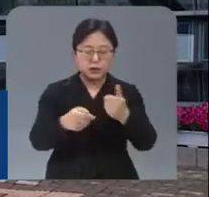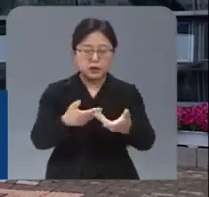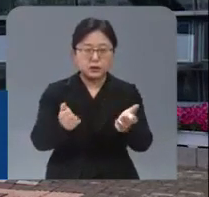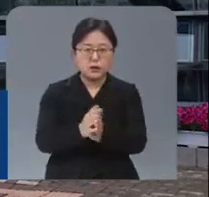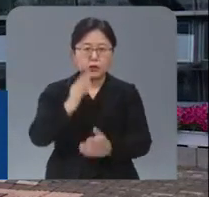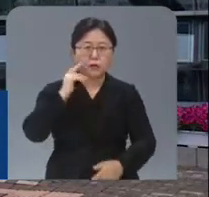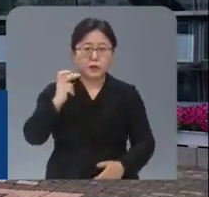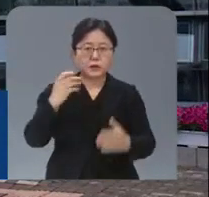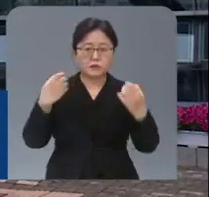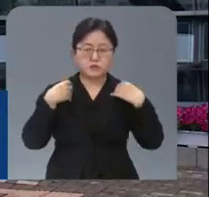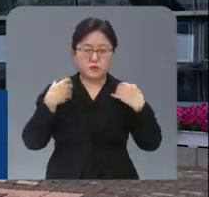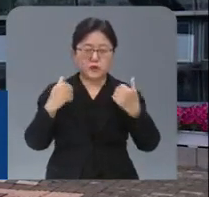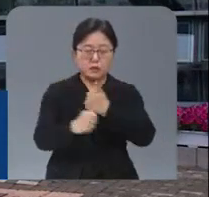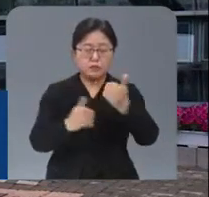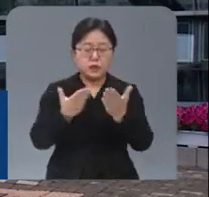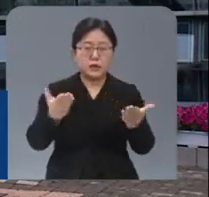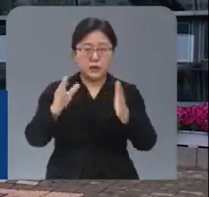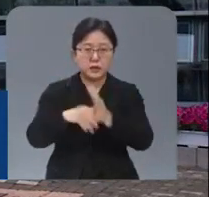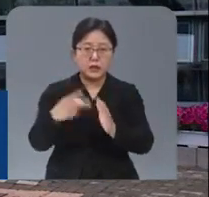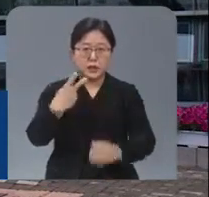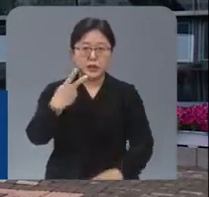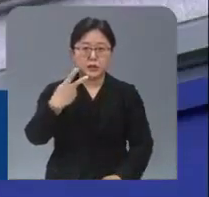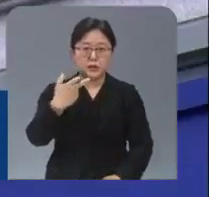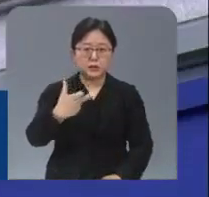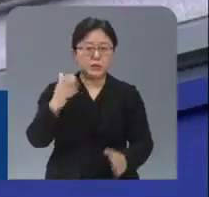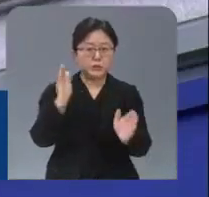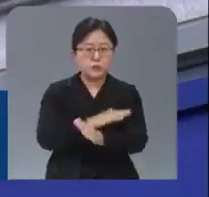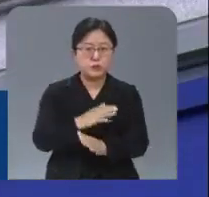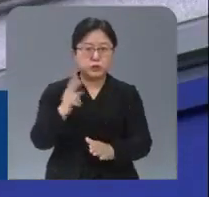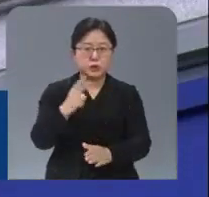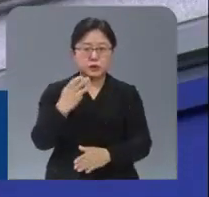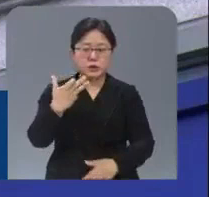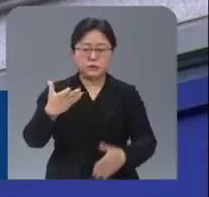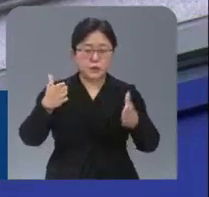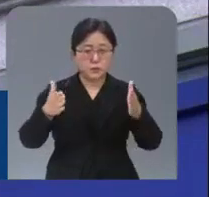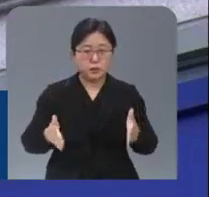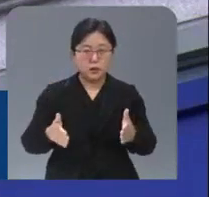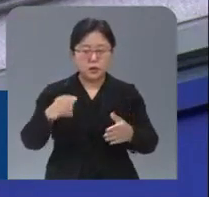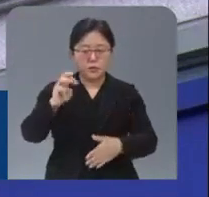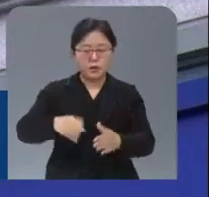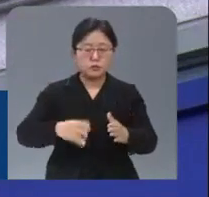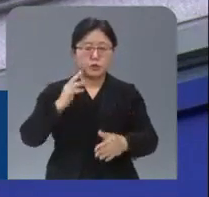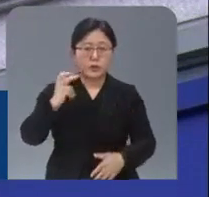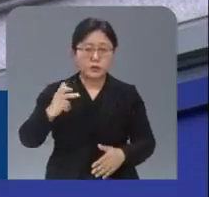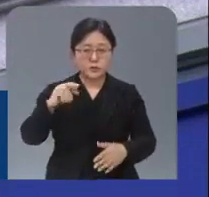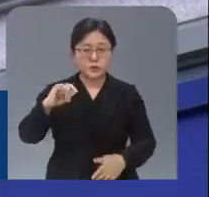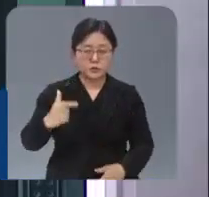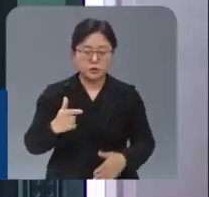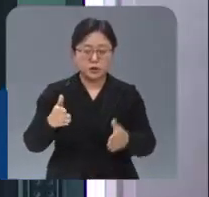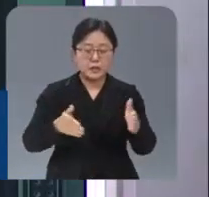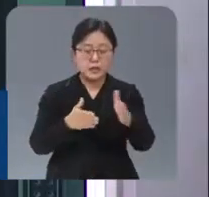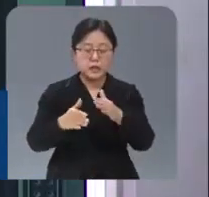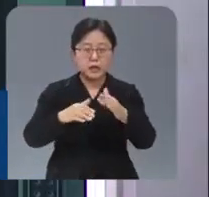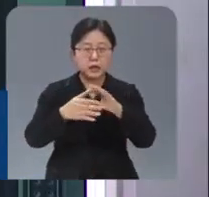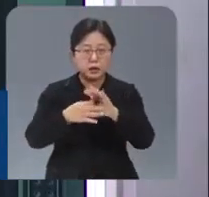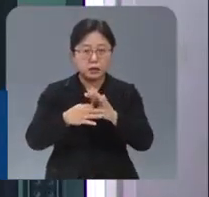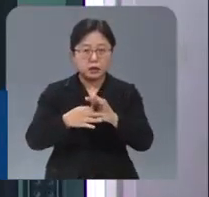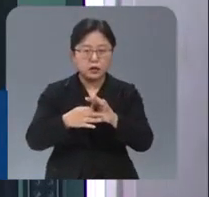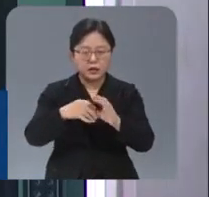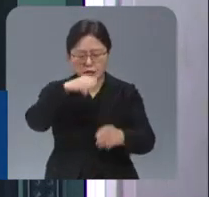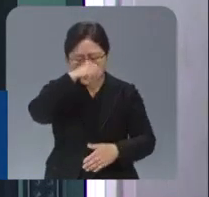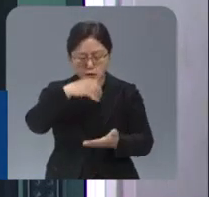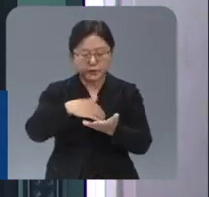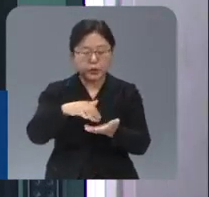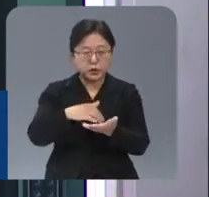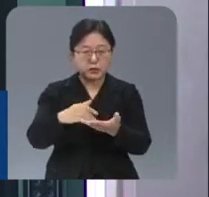광산구청 간부로 근무할 당시인 지난 2017년부터 2017년까지 광주시 광산구 소총 산단 도로 개설과 관련한 예산